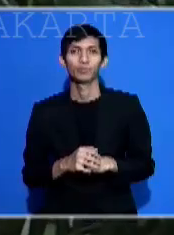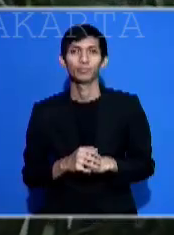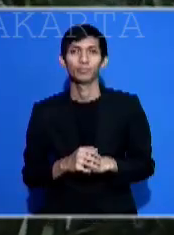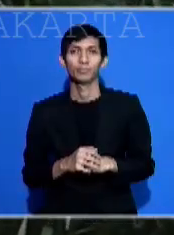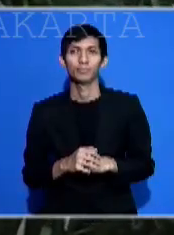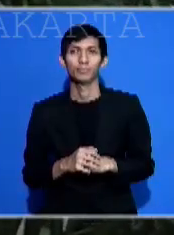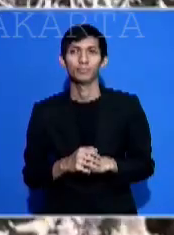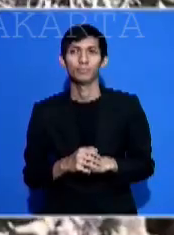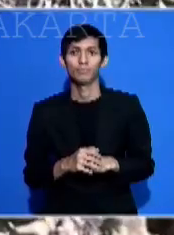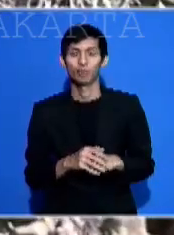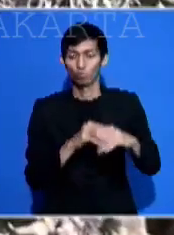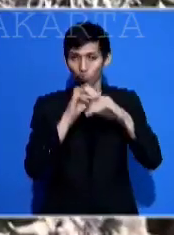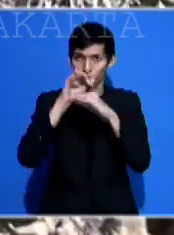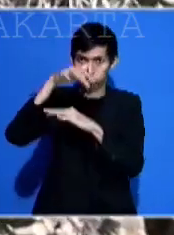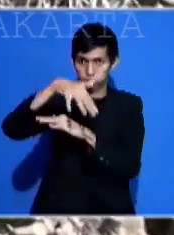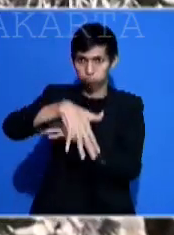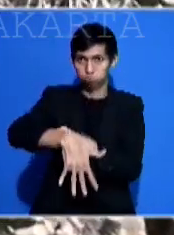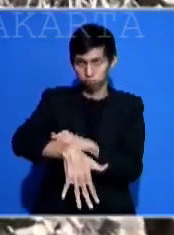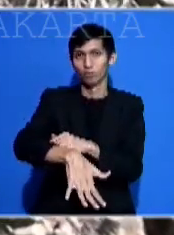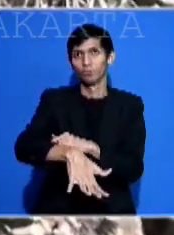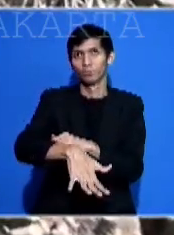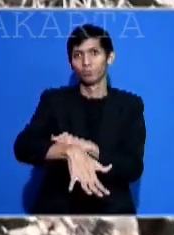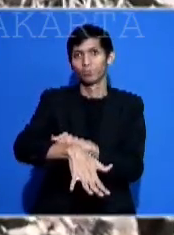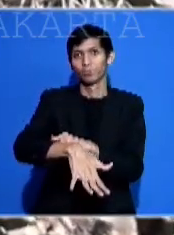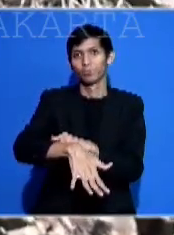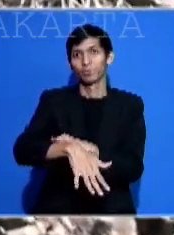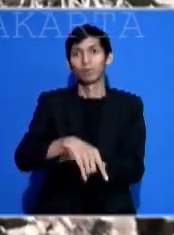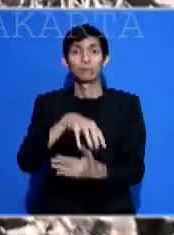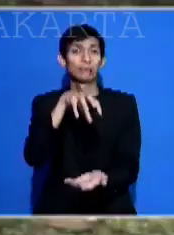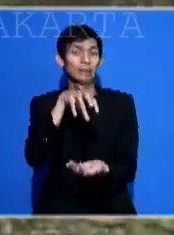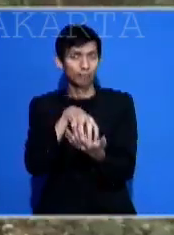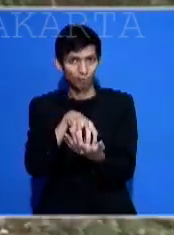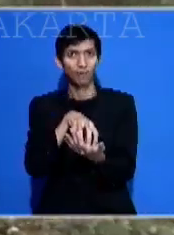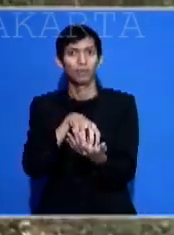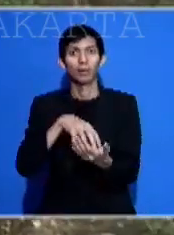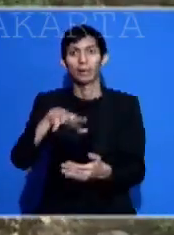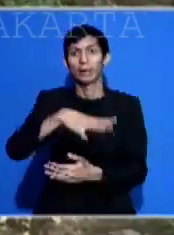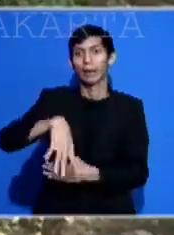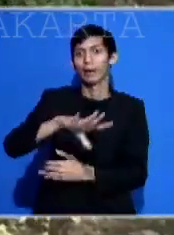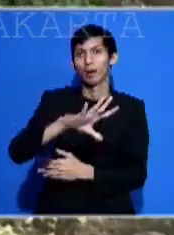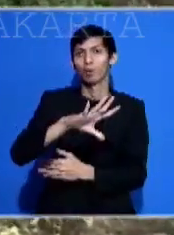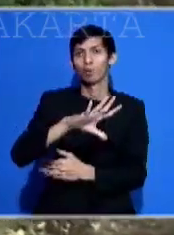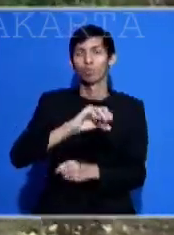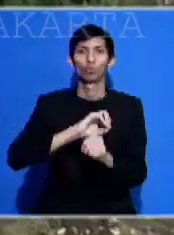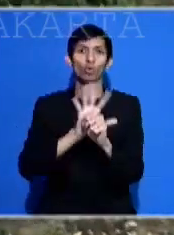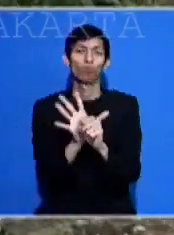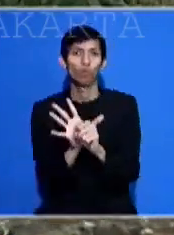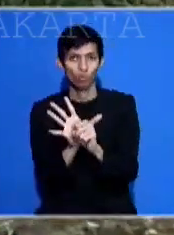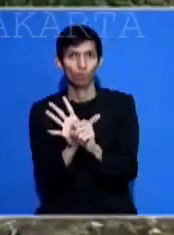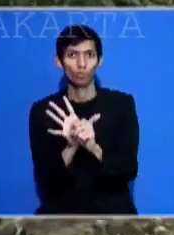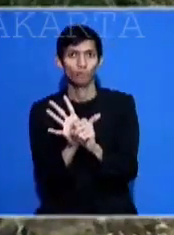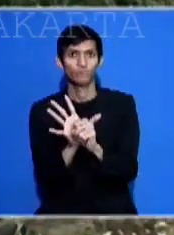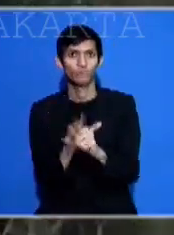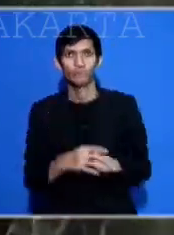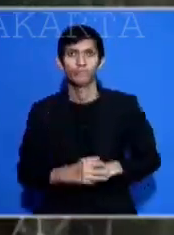Curug Klimpang mujudaken salah setunggaling jujukan wisata ingkang dumunung ing wewengkon Kalurahan Purwosari Ngiri Mulyo Kulon Progo. Kados